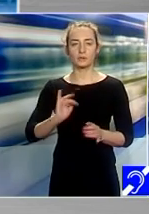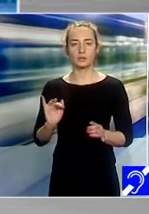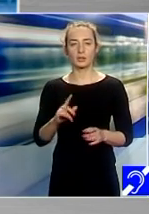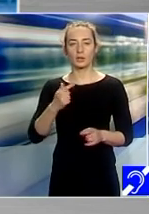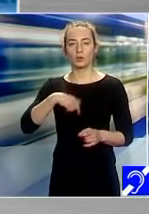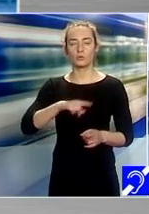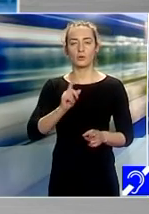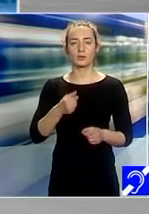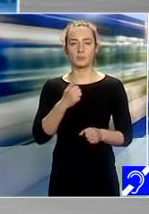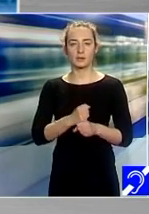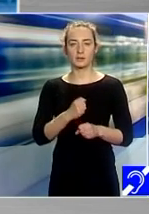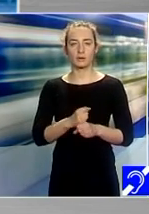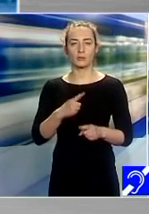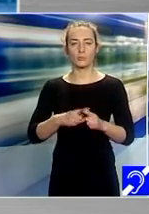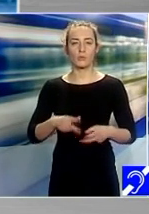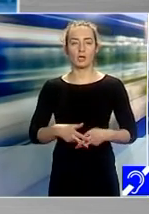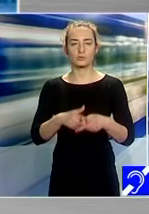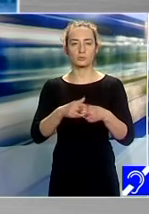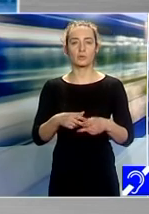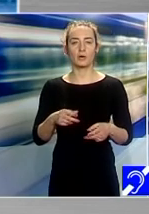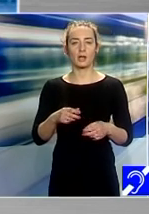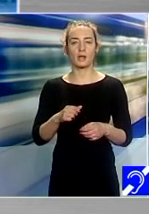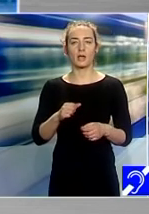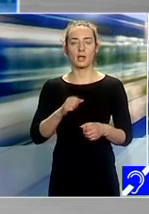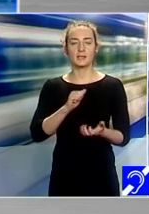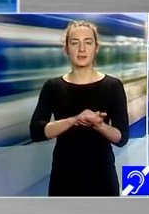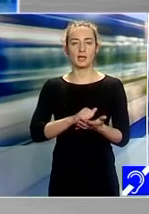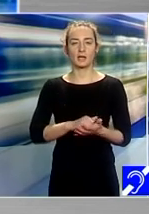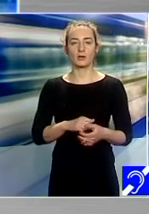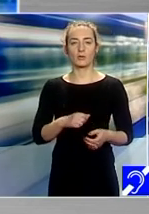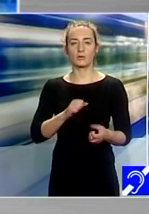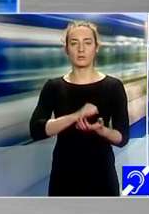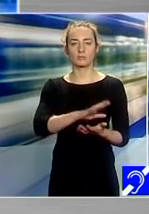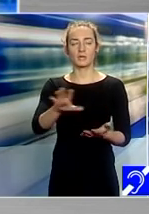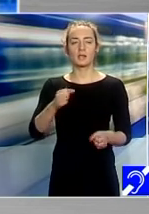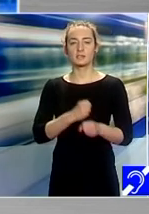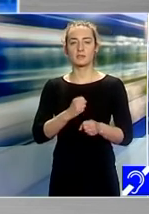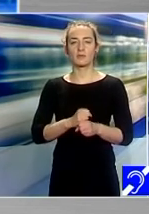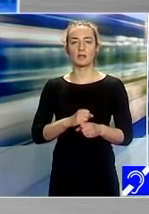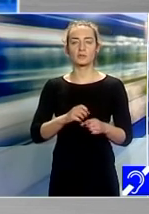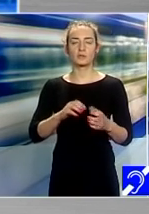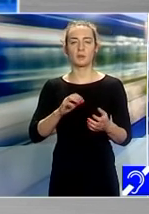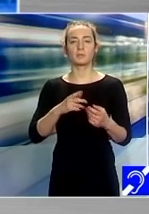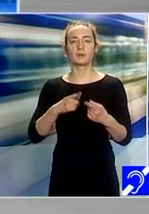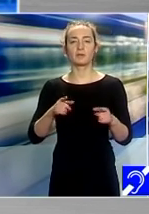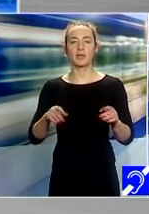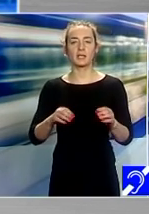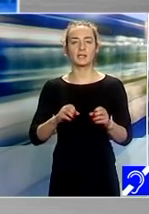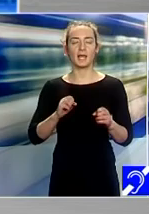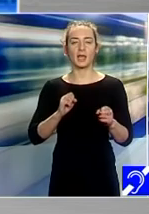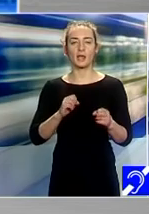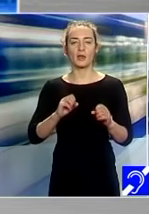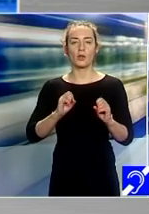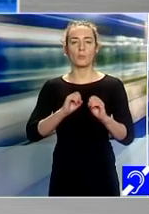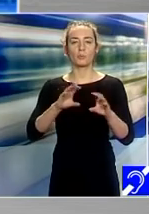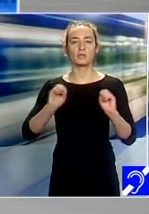lucrăm cu ajutorul mediei, să facem niște spoturi publicitare, niște o mulțime de alte treburi, fără să intrăm